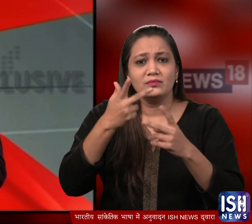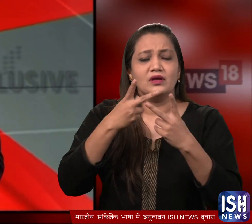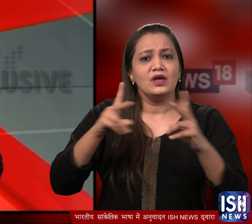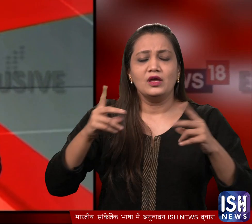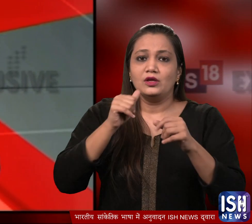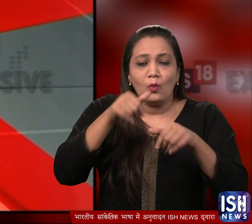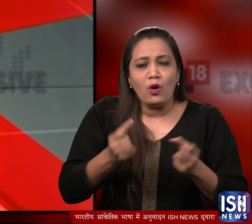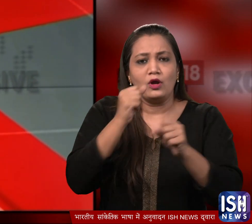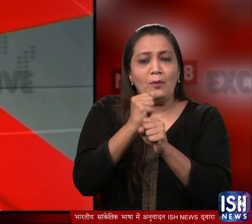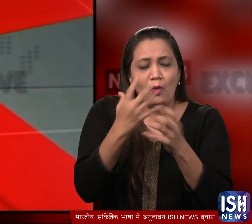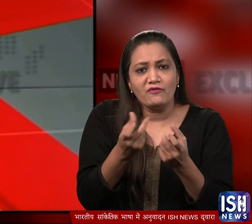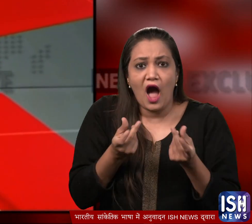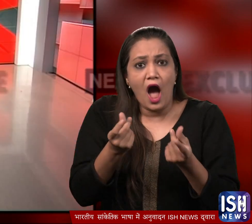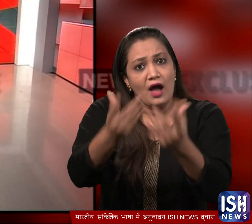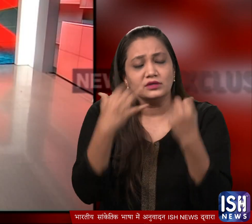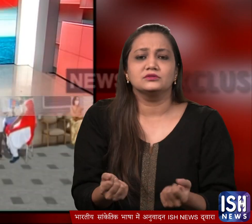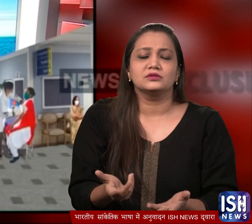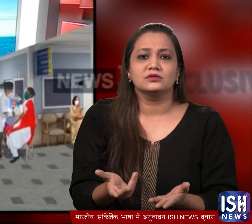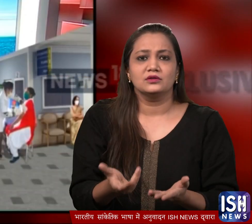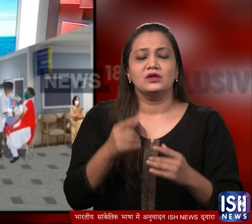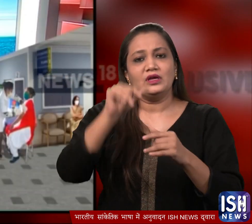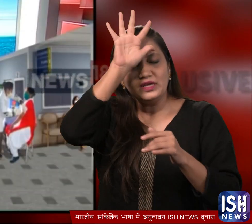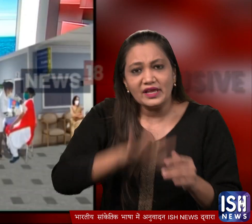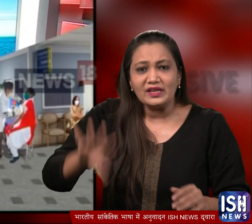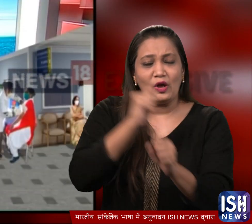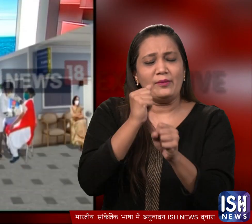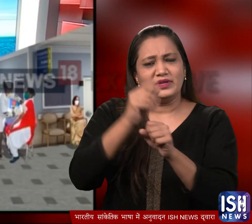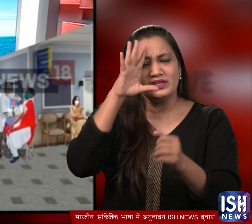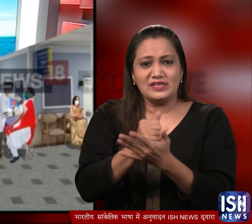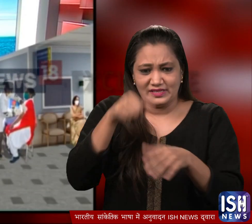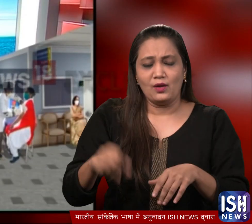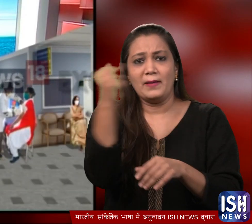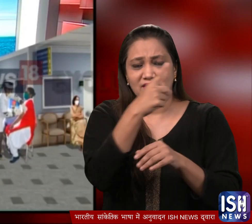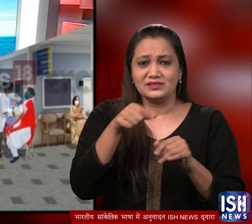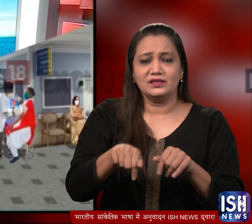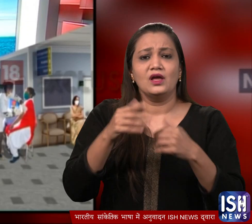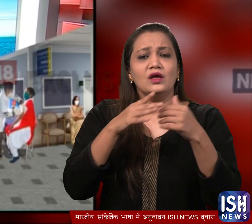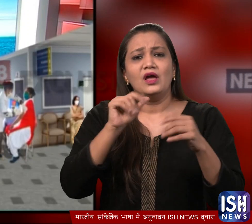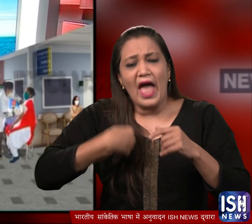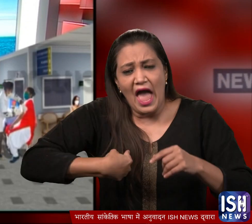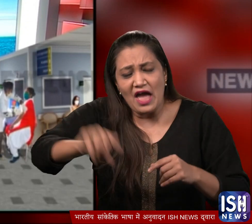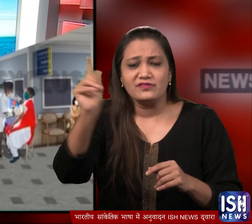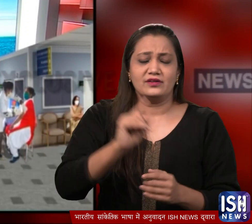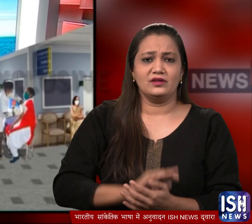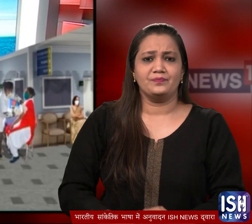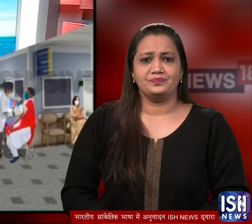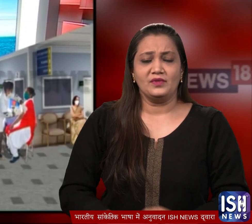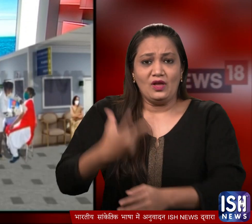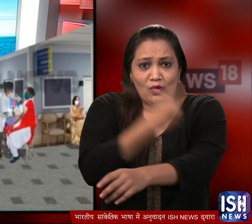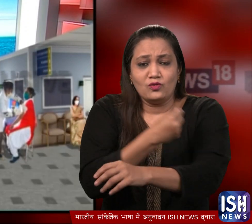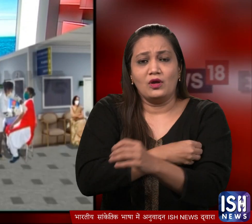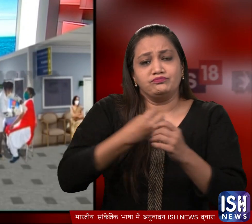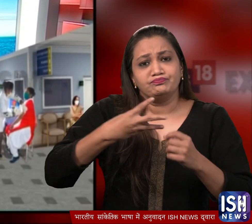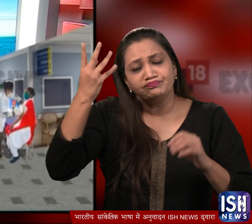में तेजी लाना चाहती है। यही वजह है कि केंद्र सरकार ने यह फैसला लिया कि इस महीने में हर रोजाना कोरोना वैक्सीन